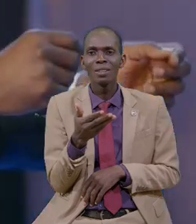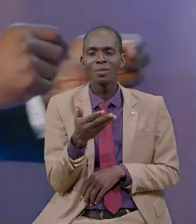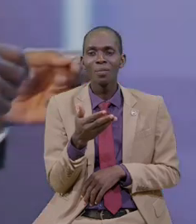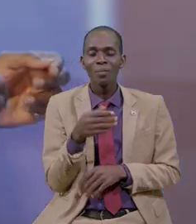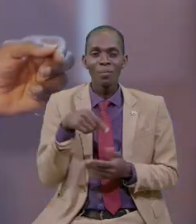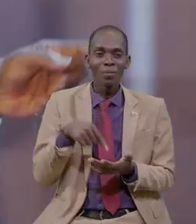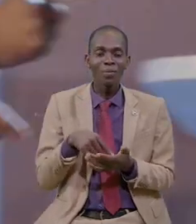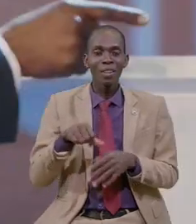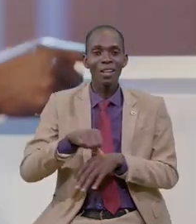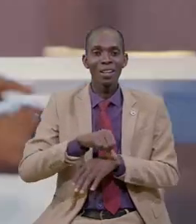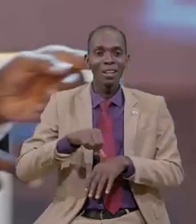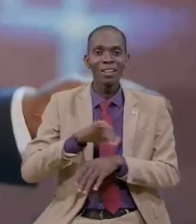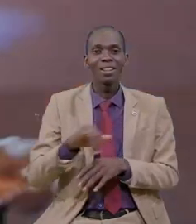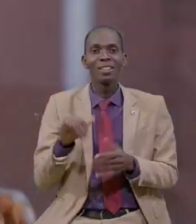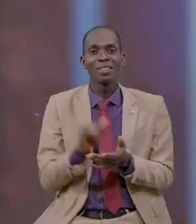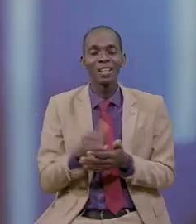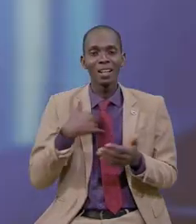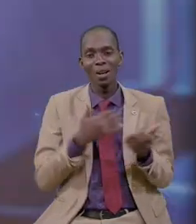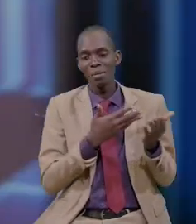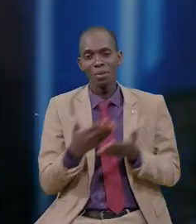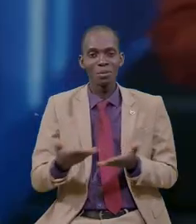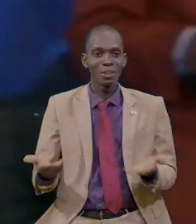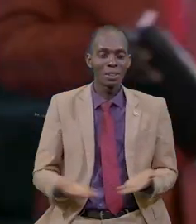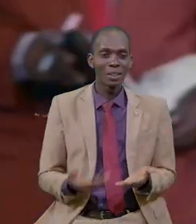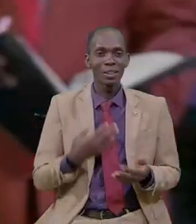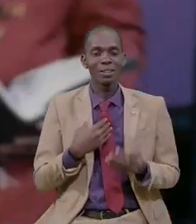Cette onction qui m'a amené par-ci, par-là,